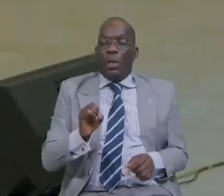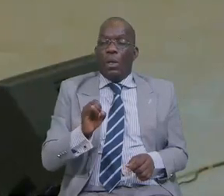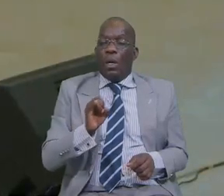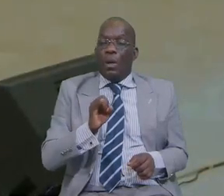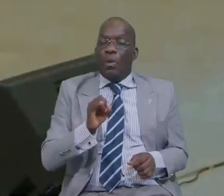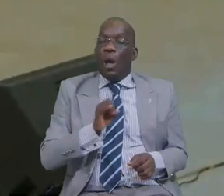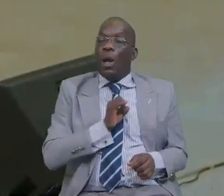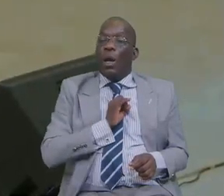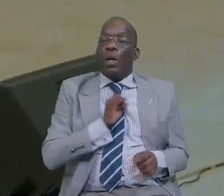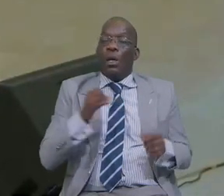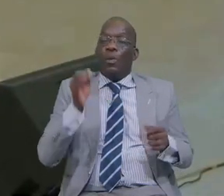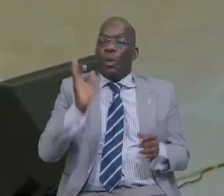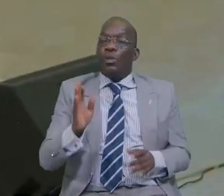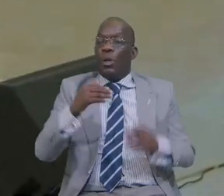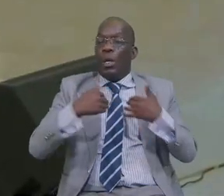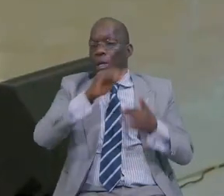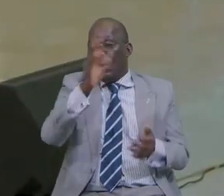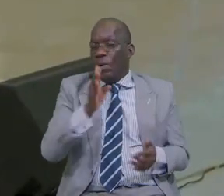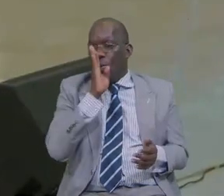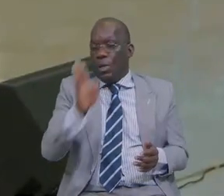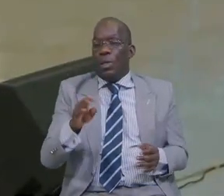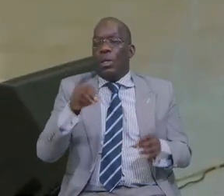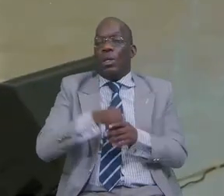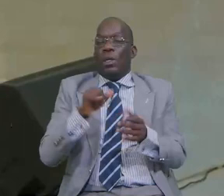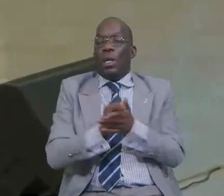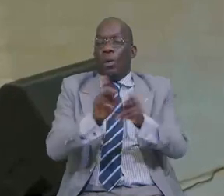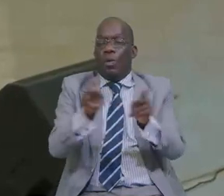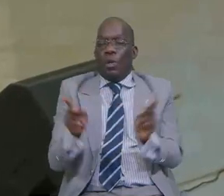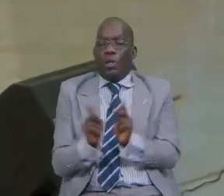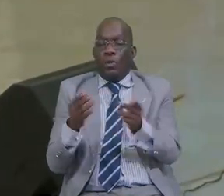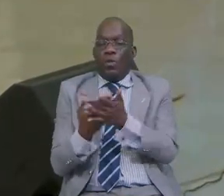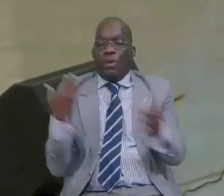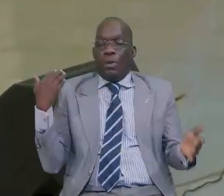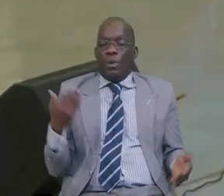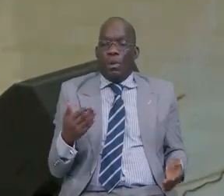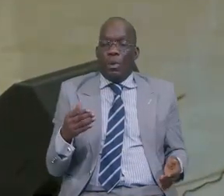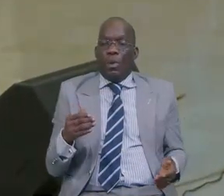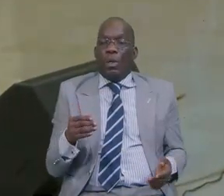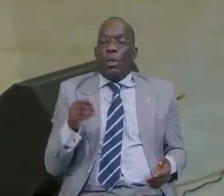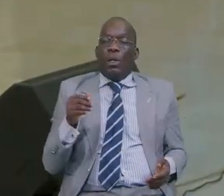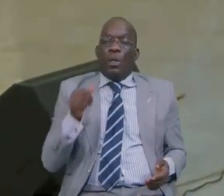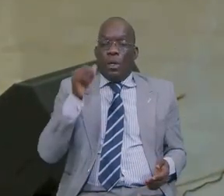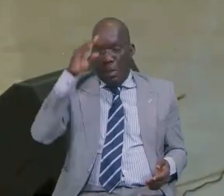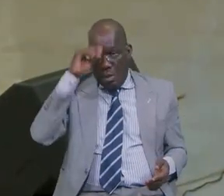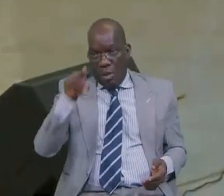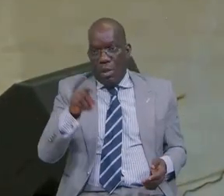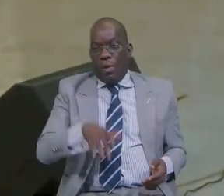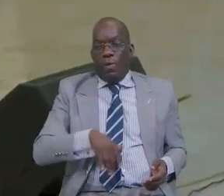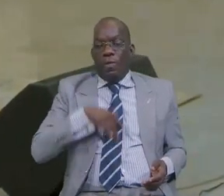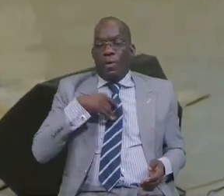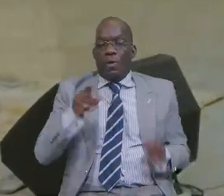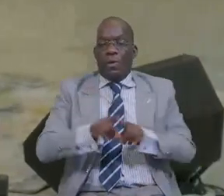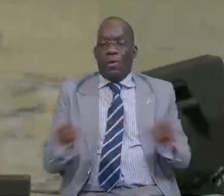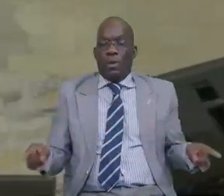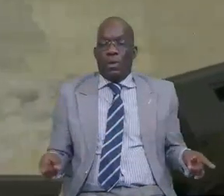Je n'avais jamais vu une foule pareille avec des blancs. Et vous sentez différent.